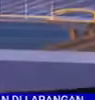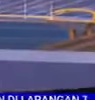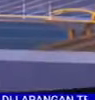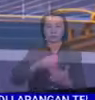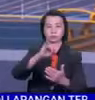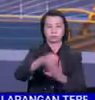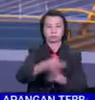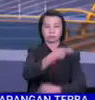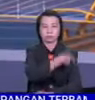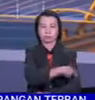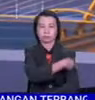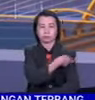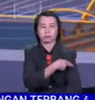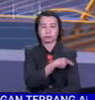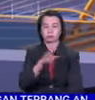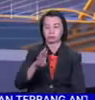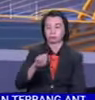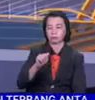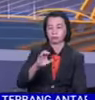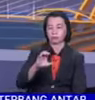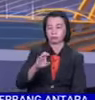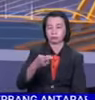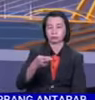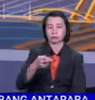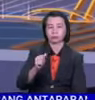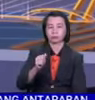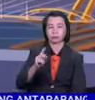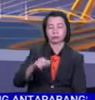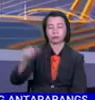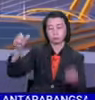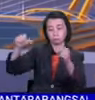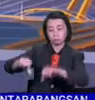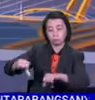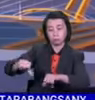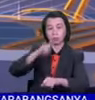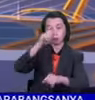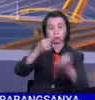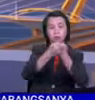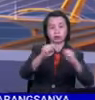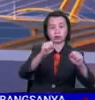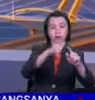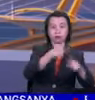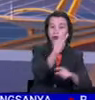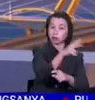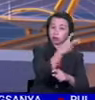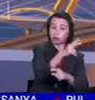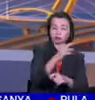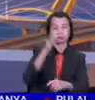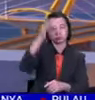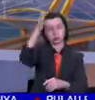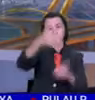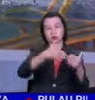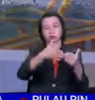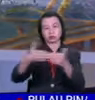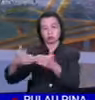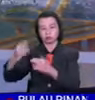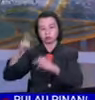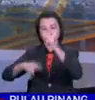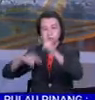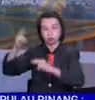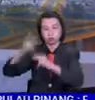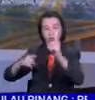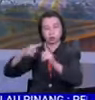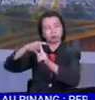Projek Hospital Bacok yang terbengkalai dan sepatutnya siap Disember tahun lalu bakal disambung semula pembinaannya